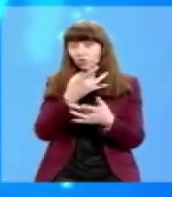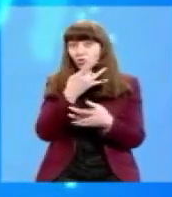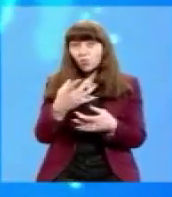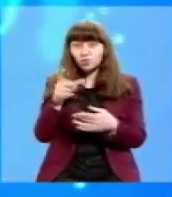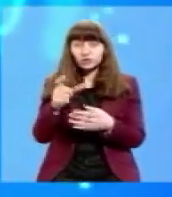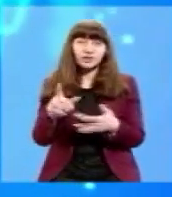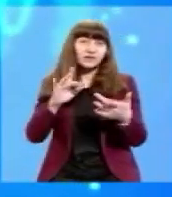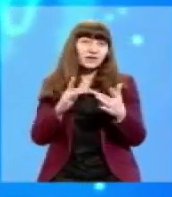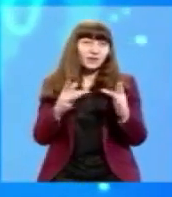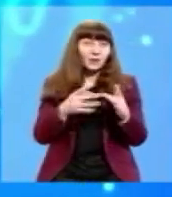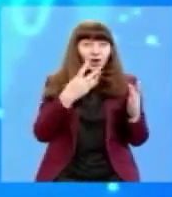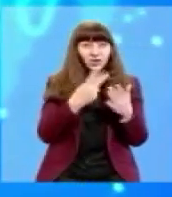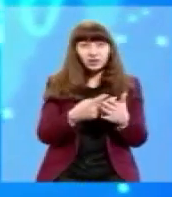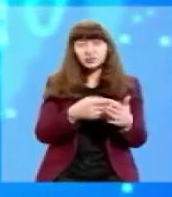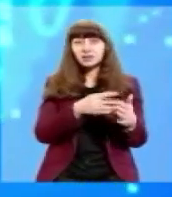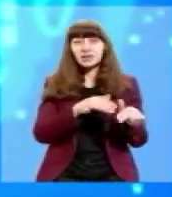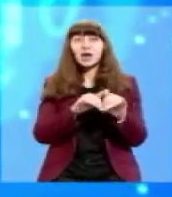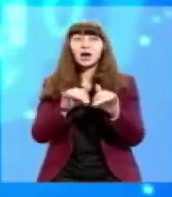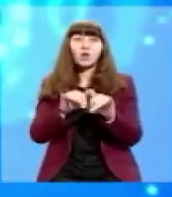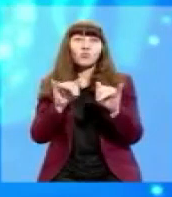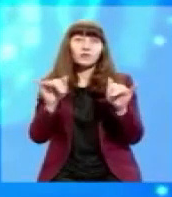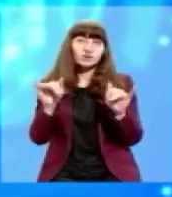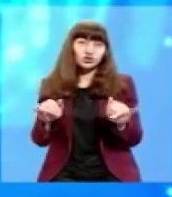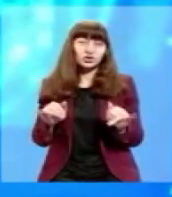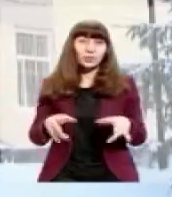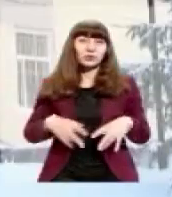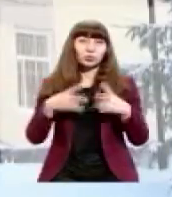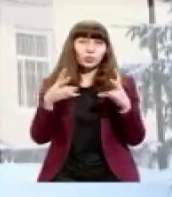онлайн-режиме отображается динамика преступности региона.